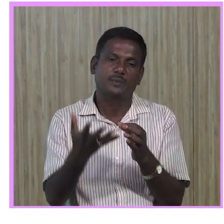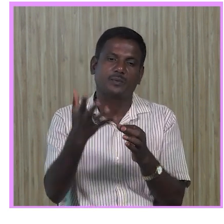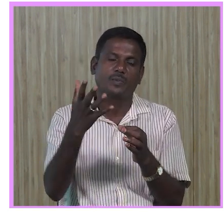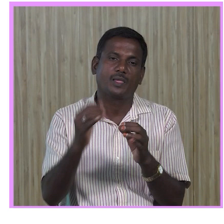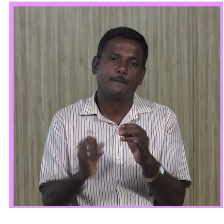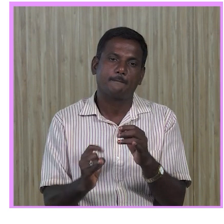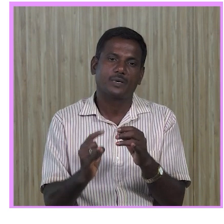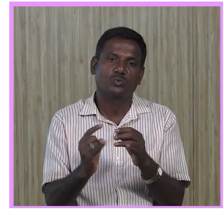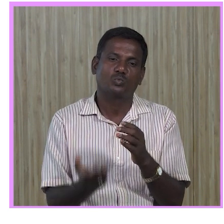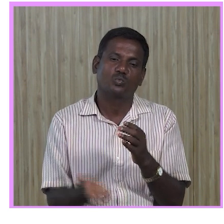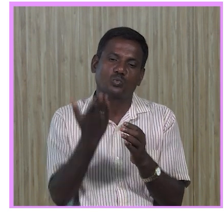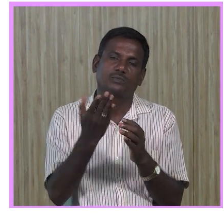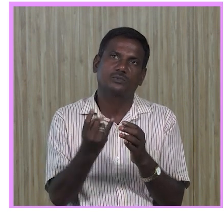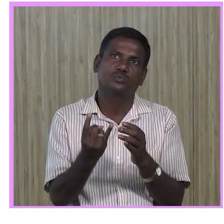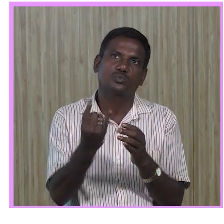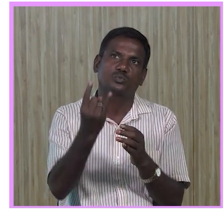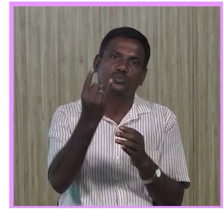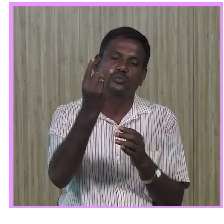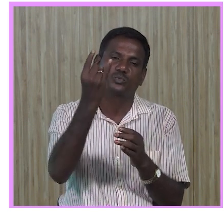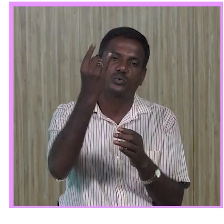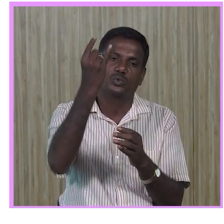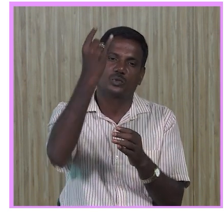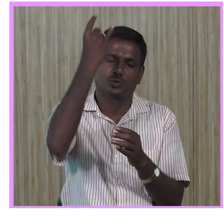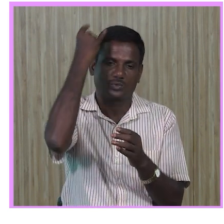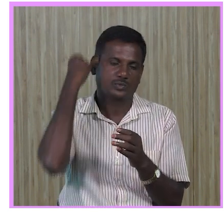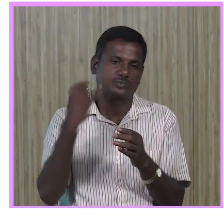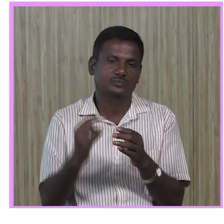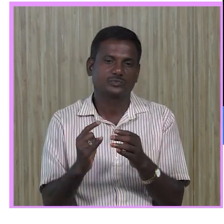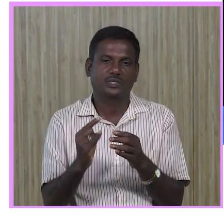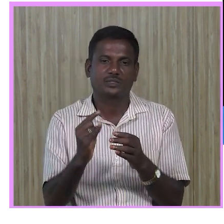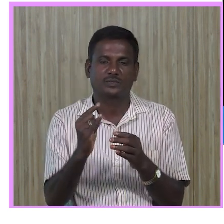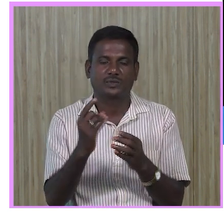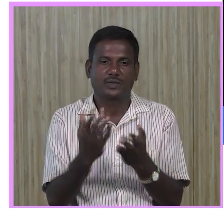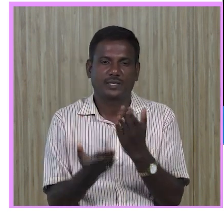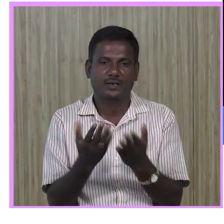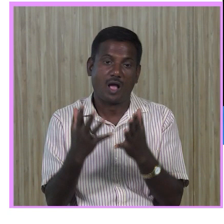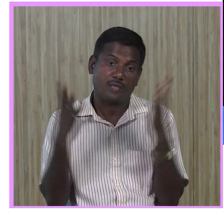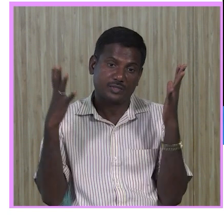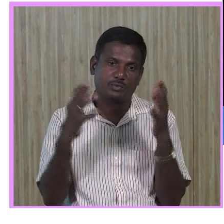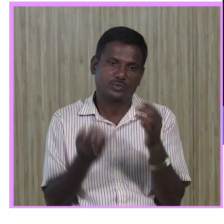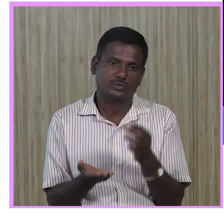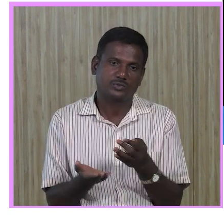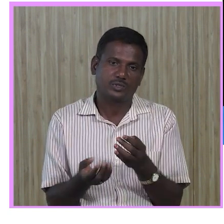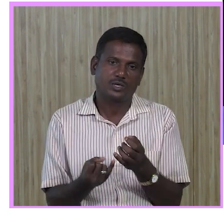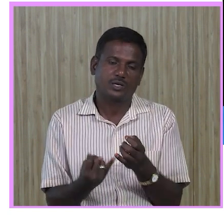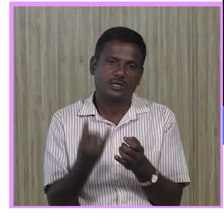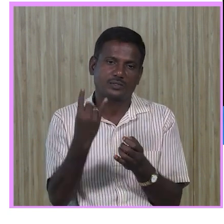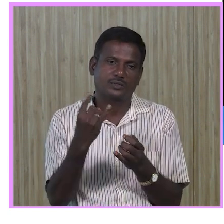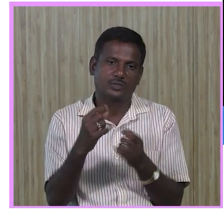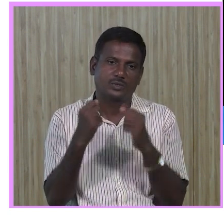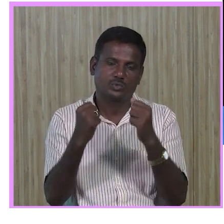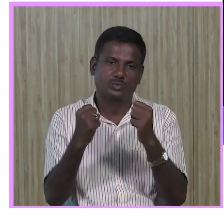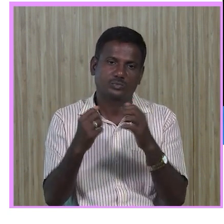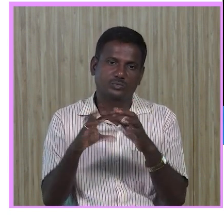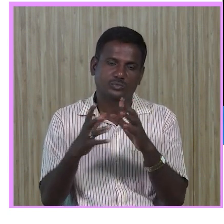அது மேல் நோக்கிய உந்து விசையை உருவாக்கும். இந்த விசையானது ராக்கெட்டின் எடையை விட அதிகமாகும் போது தொலை